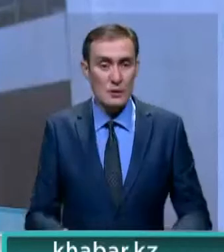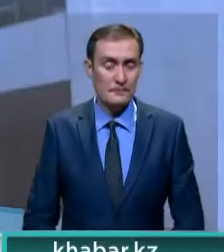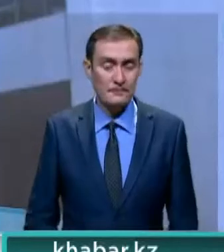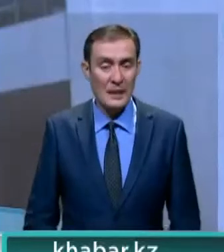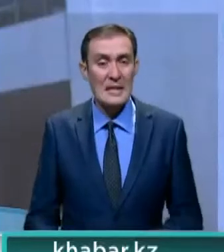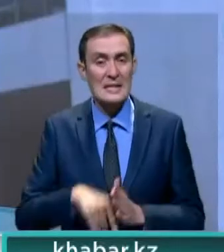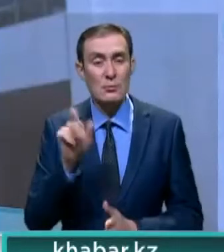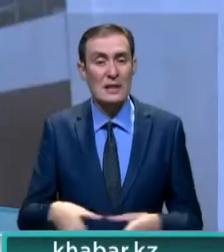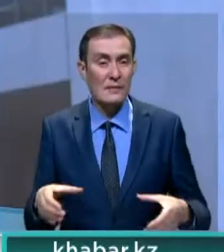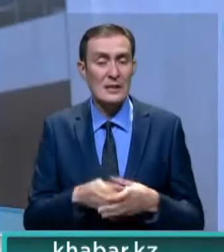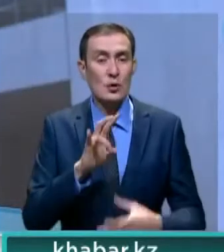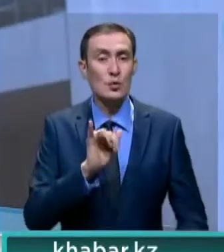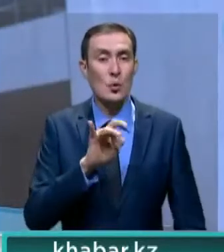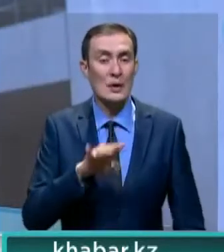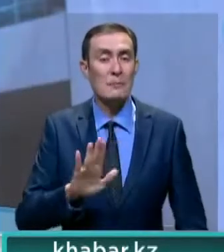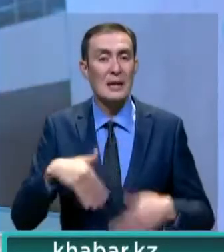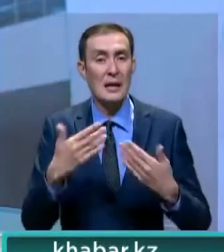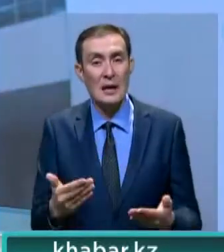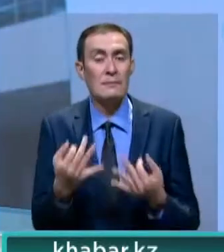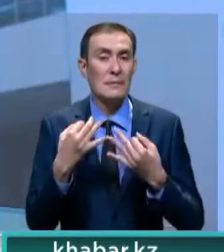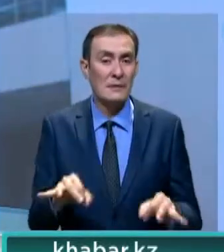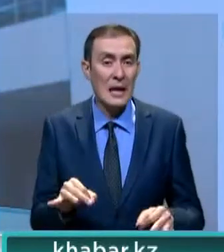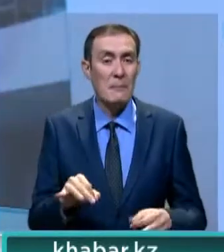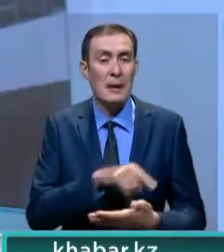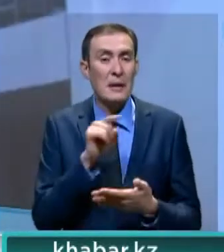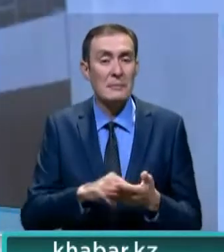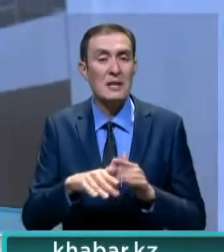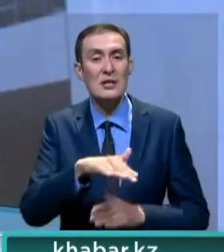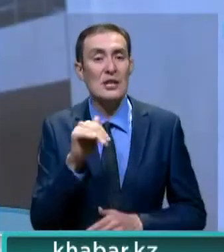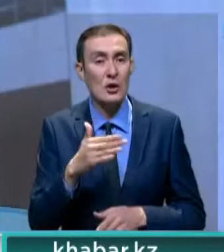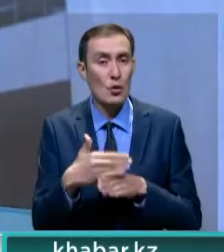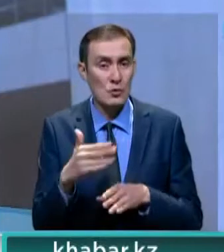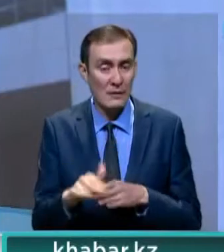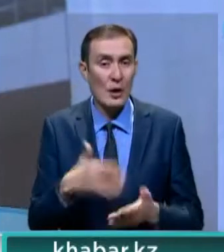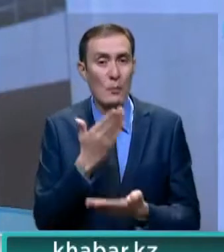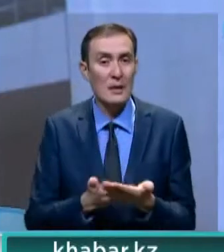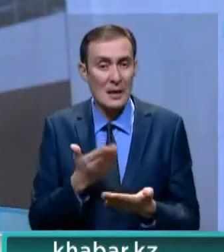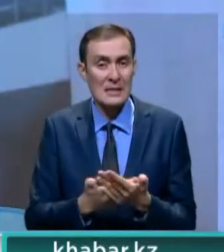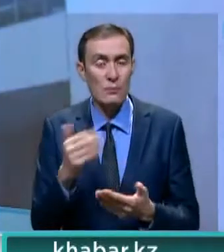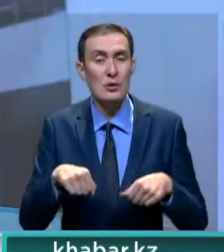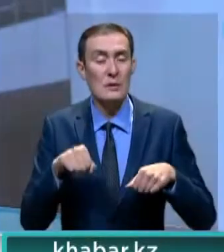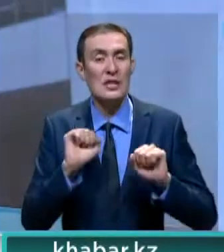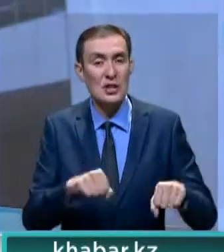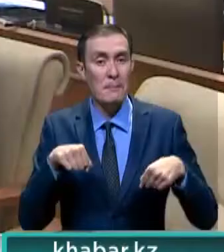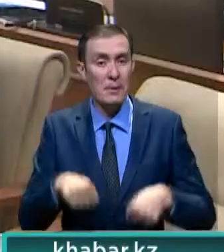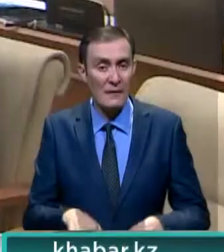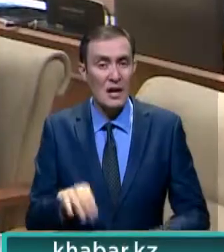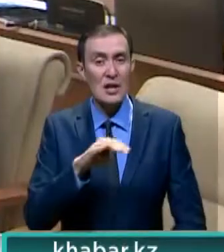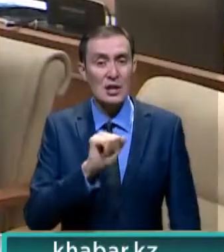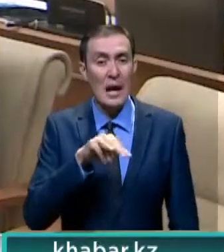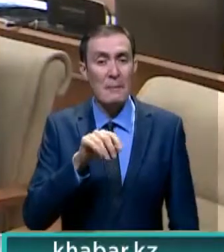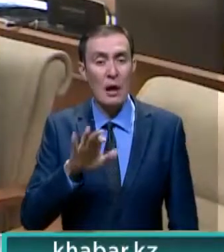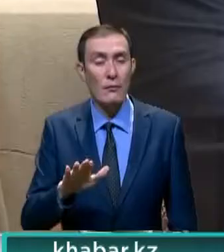депутаты фракции нур отан предложили сделать послабление для проблемных заемщиков рекомендации по защите их прав аманжол жан